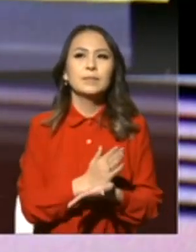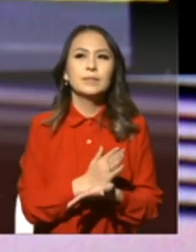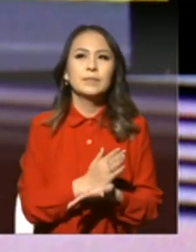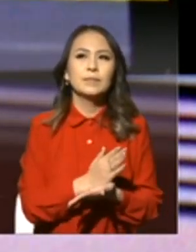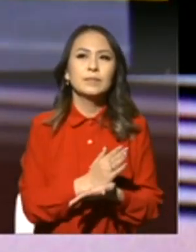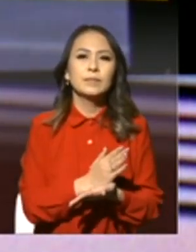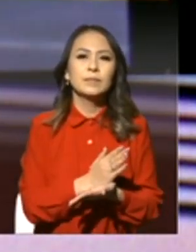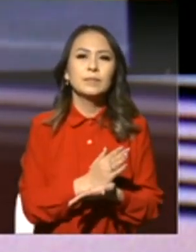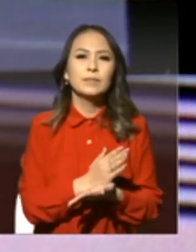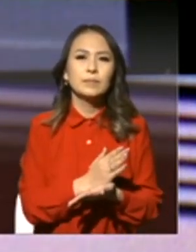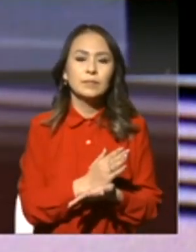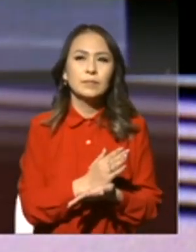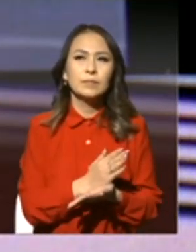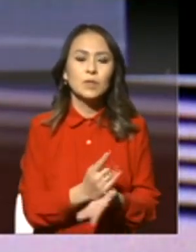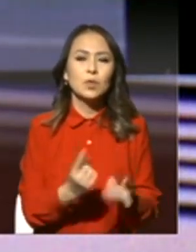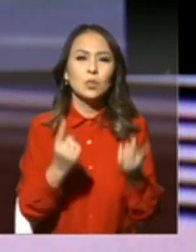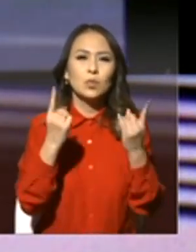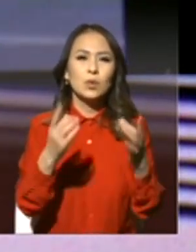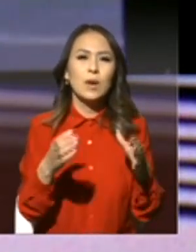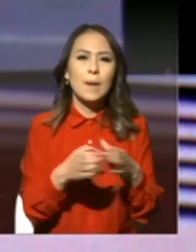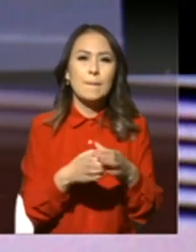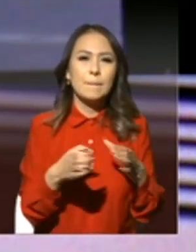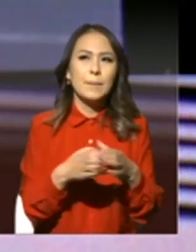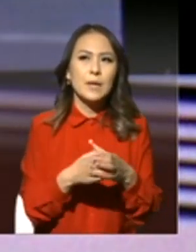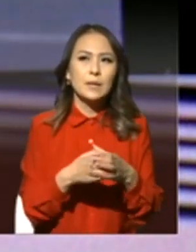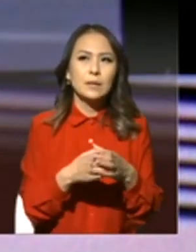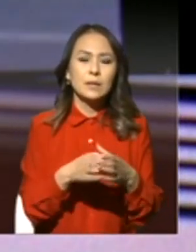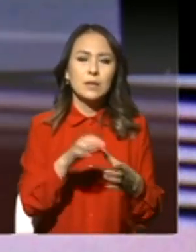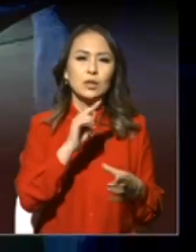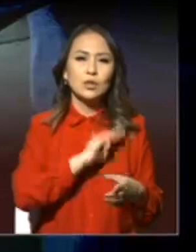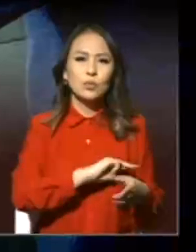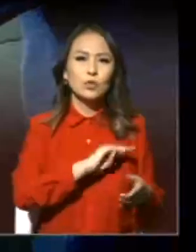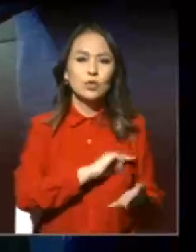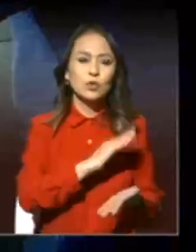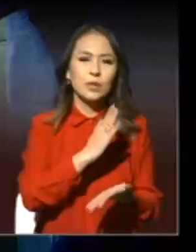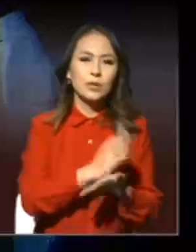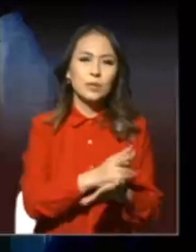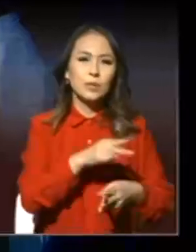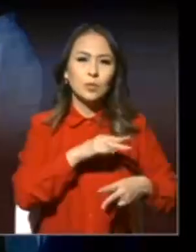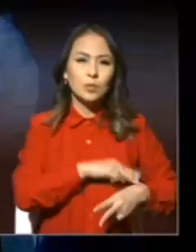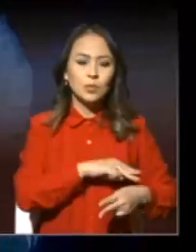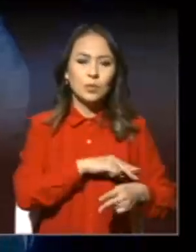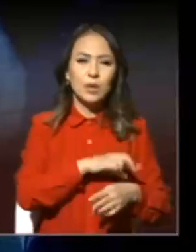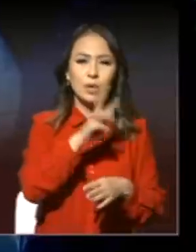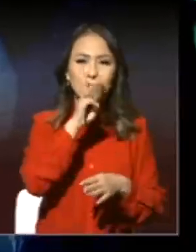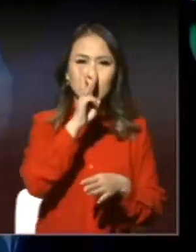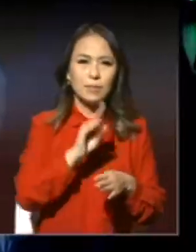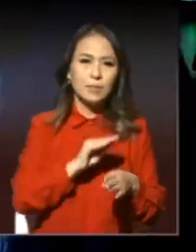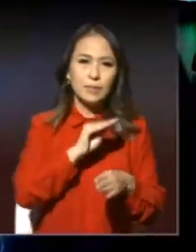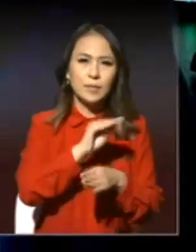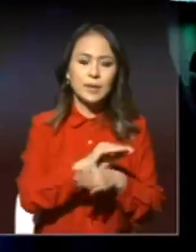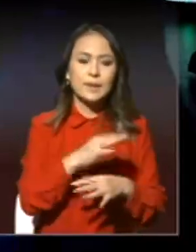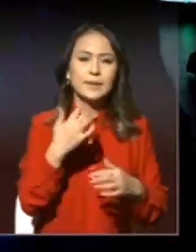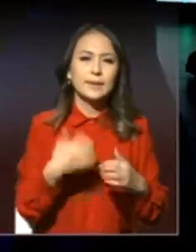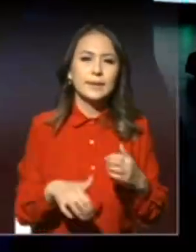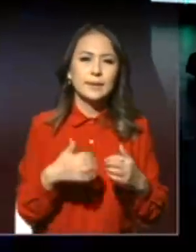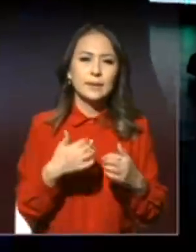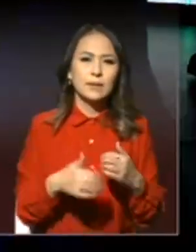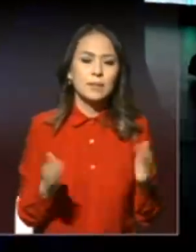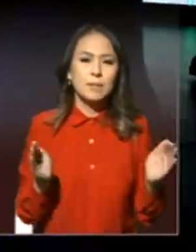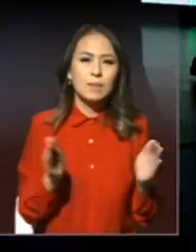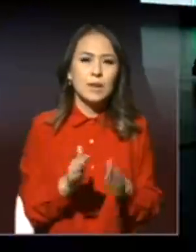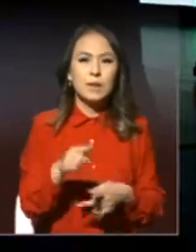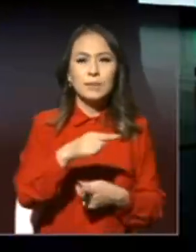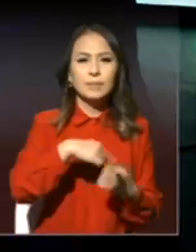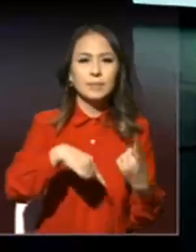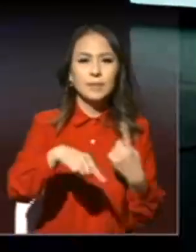Үлкен аның компаниялар бар, ірі компаниялармен жұмыс жасап, олар еңбектерін қосып отыр. Орта кіші бизнесті